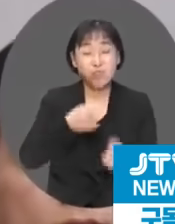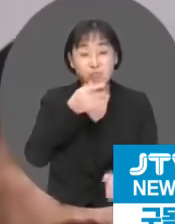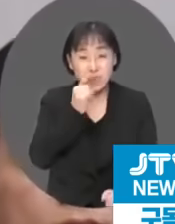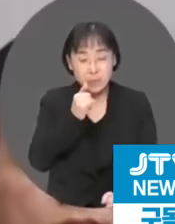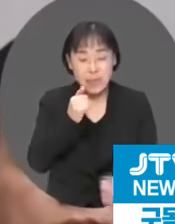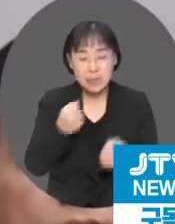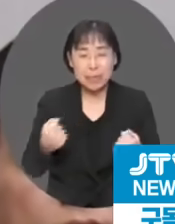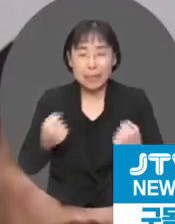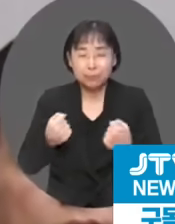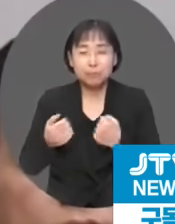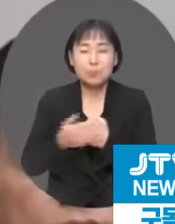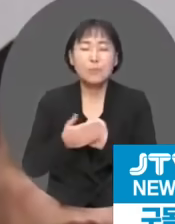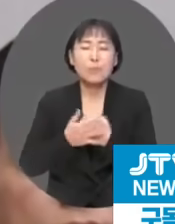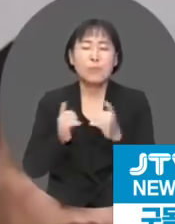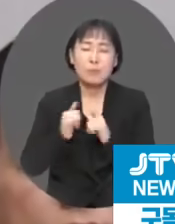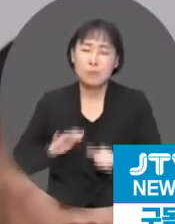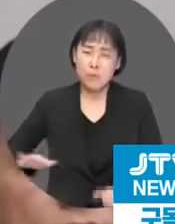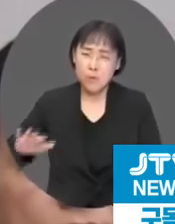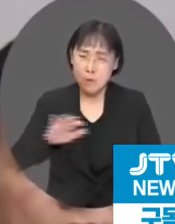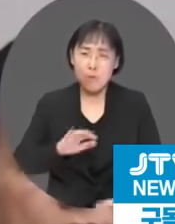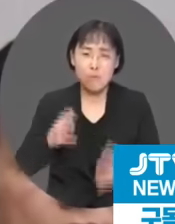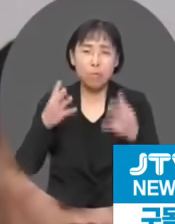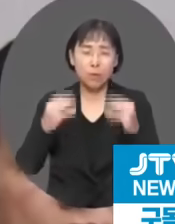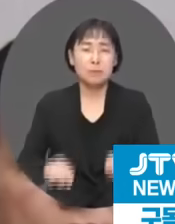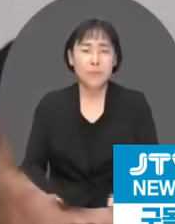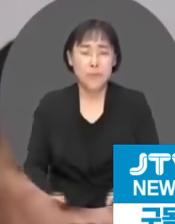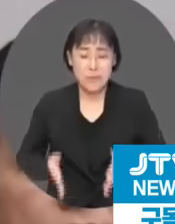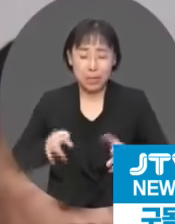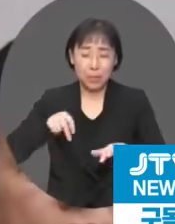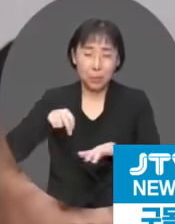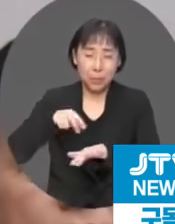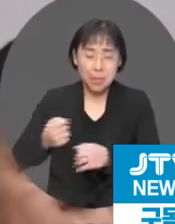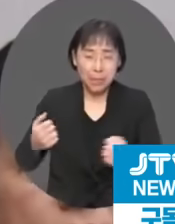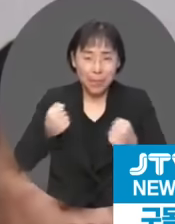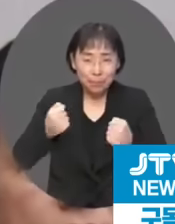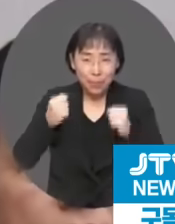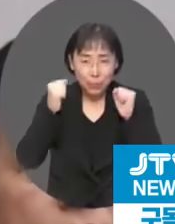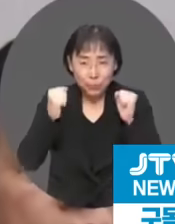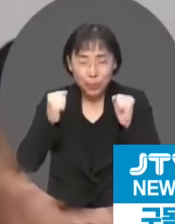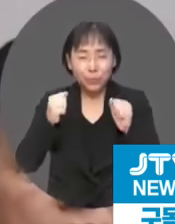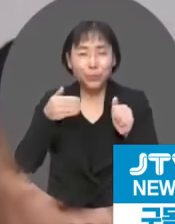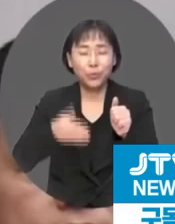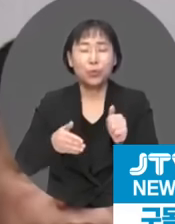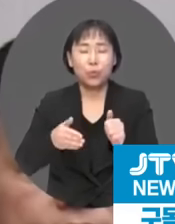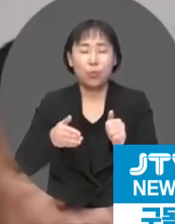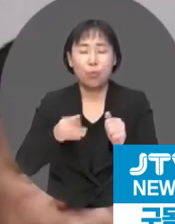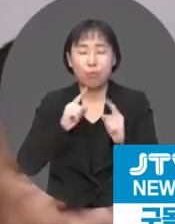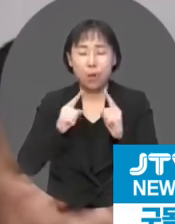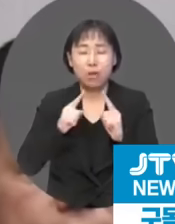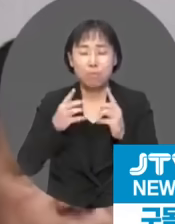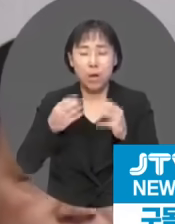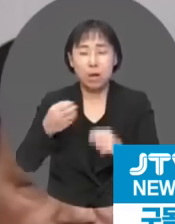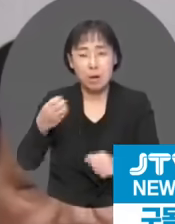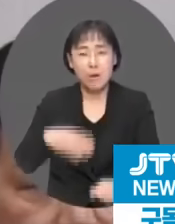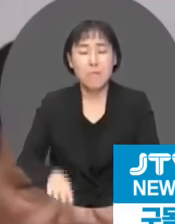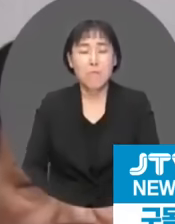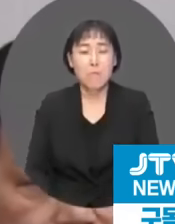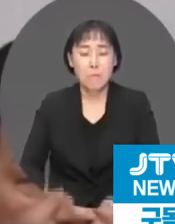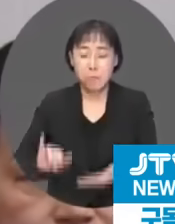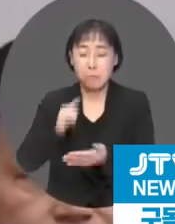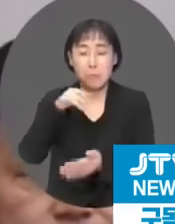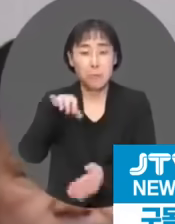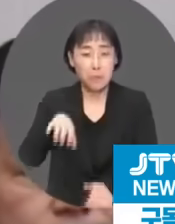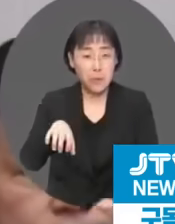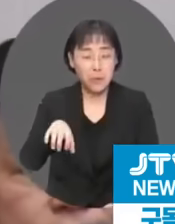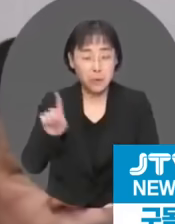많습니다 길거리에서 힘내라고 응원하시고 오늘 공항에 내렸는데 어떤 분이 그 중년의 여성분인데